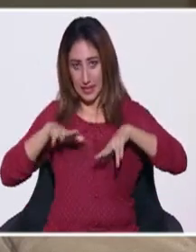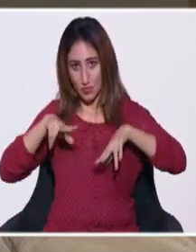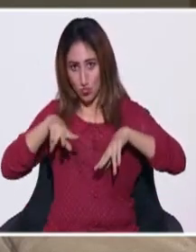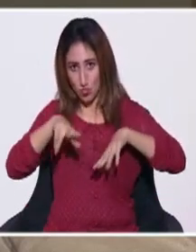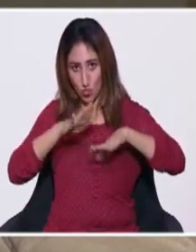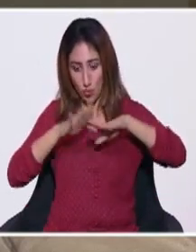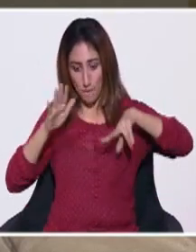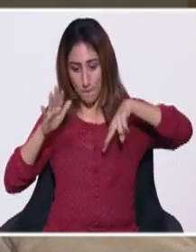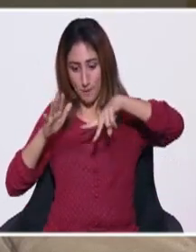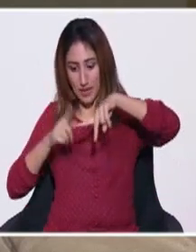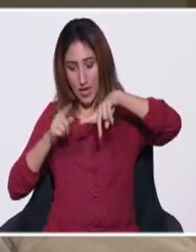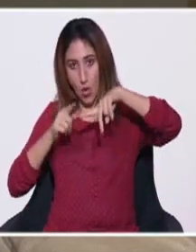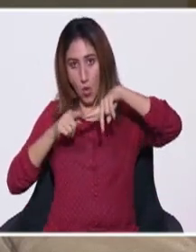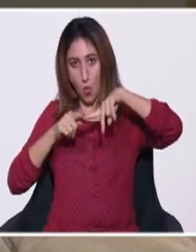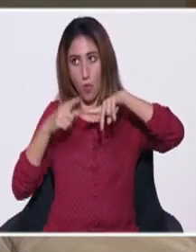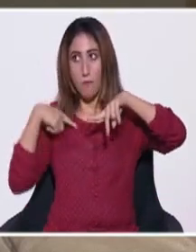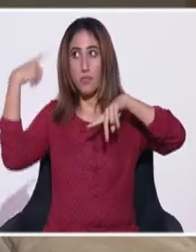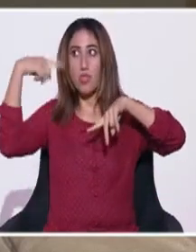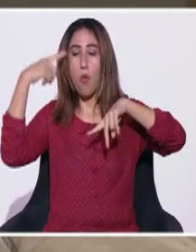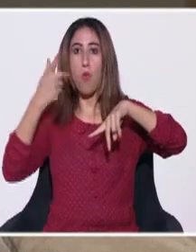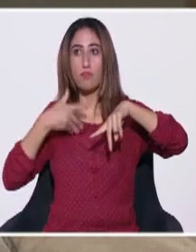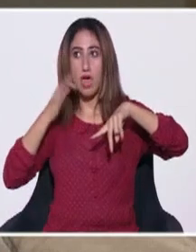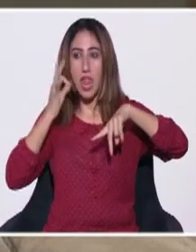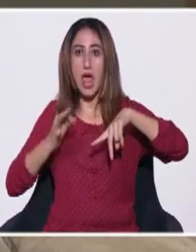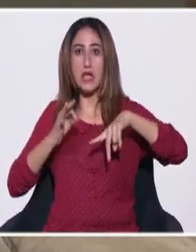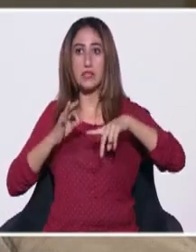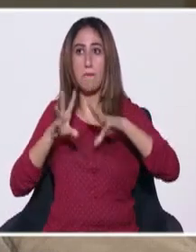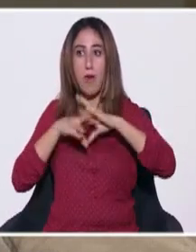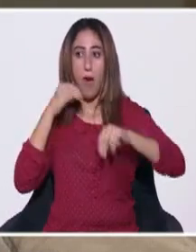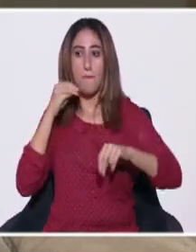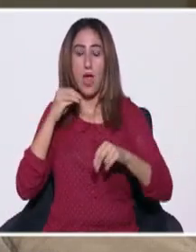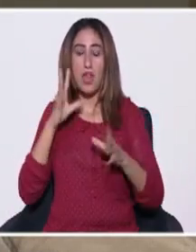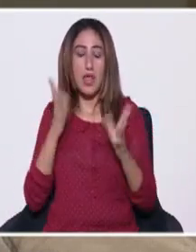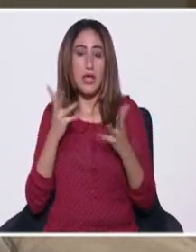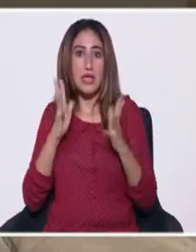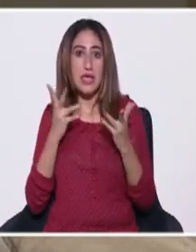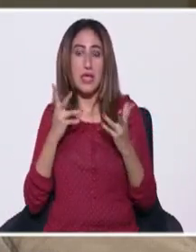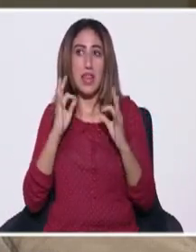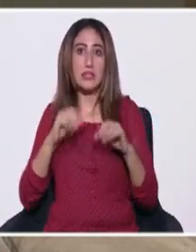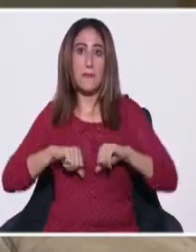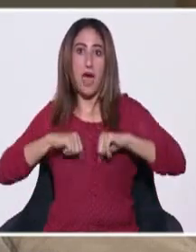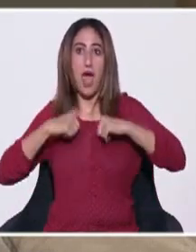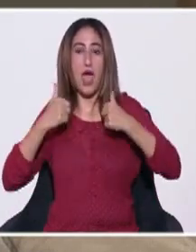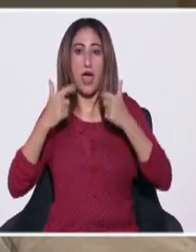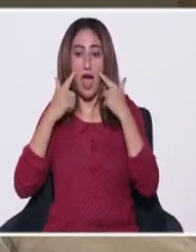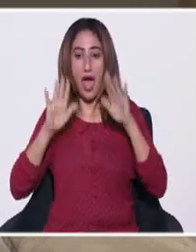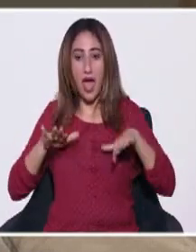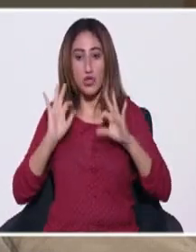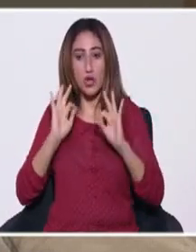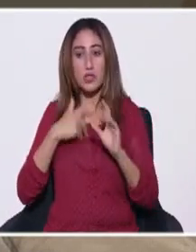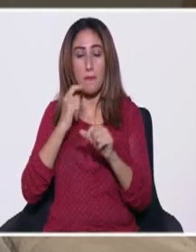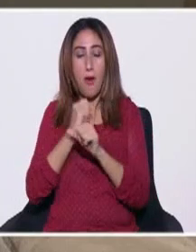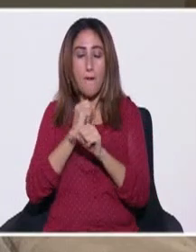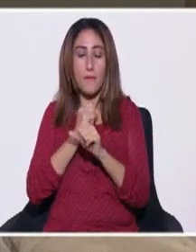وأنا بدور على طريقة للحياة. فأنا دايما إيه يعني شايف، كان لي أخين قبلي